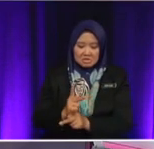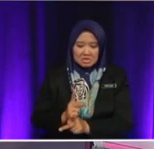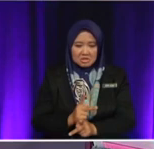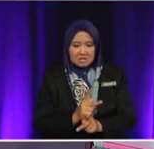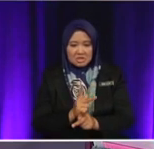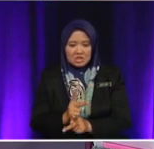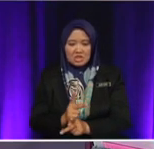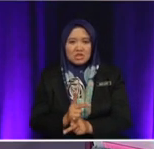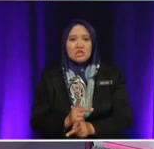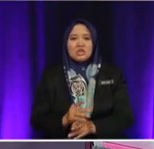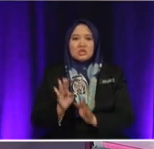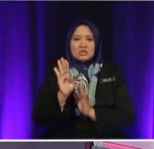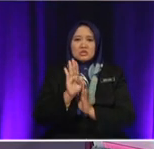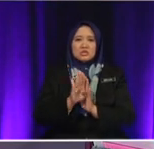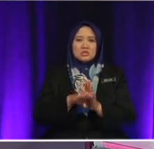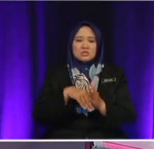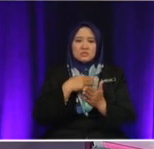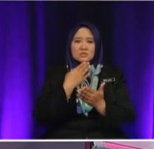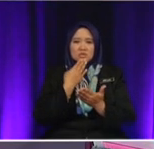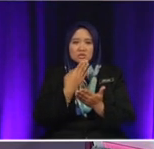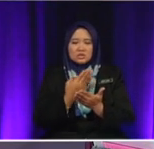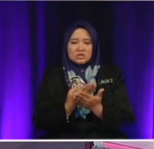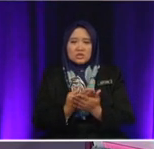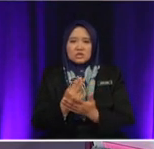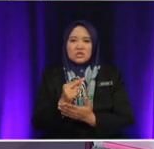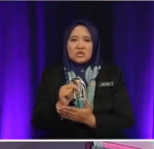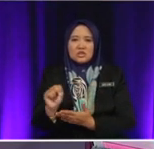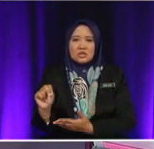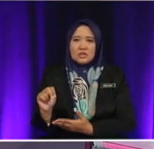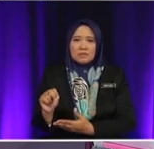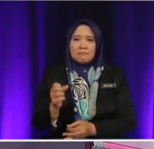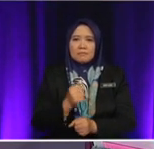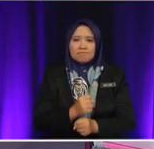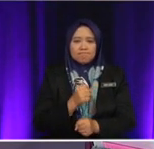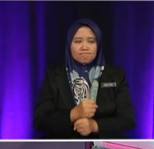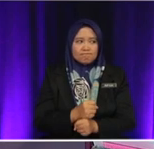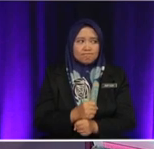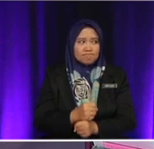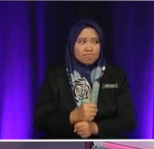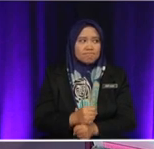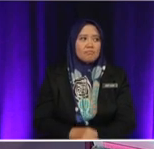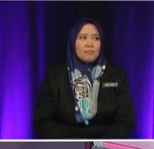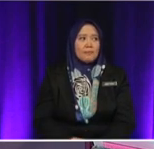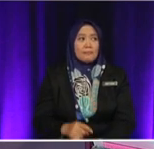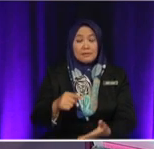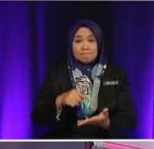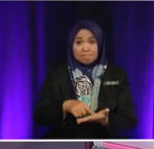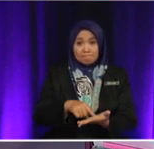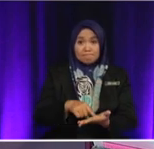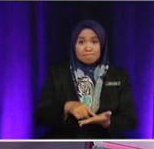rujuk dalam buku teks tingkatan 4 situasi ini. Okey, ni contoh soalan. yang mana bahagian